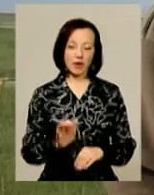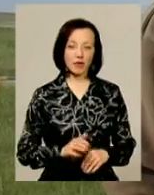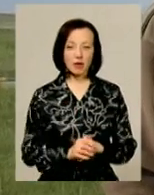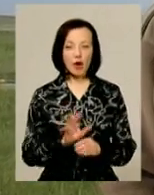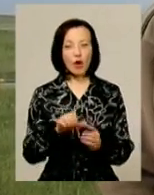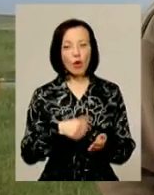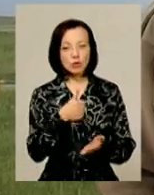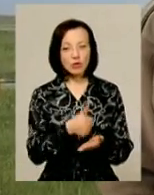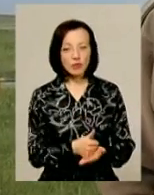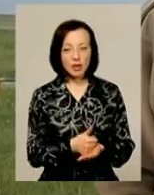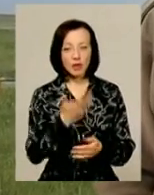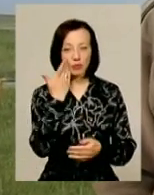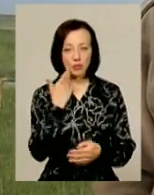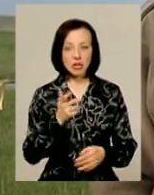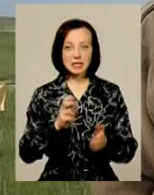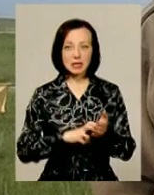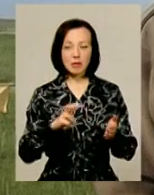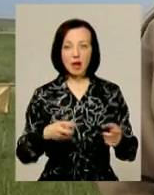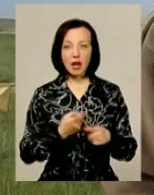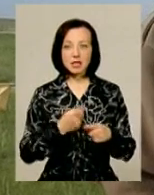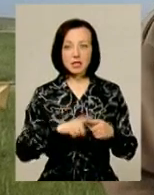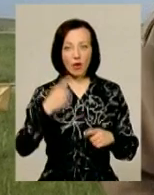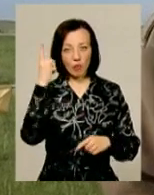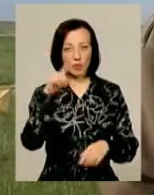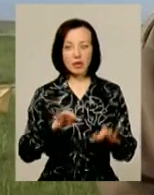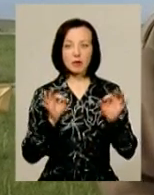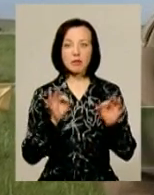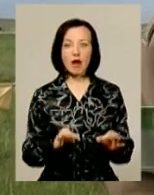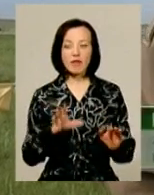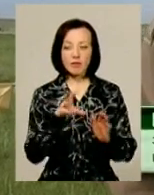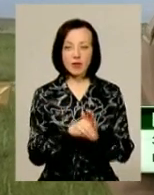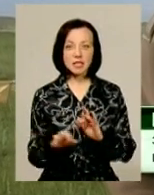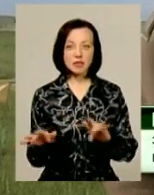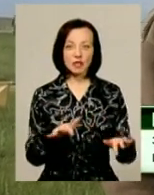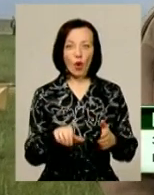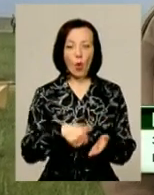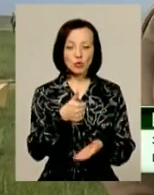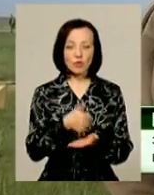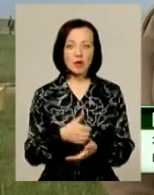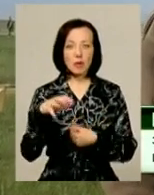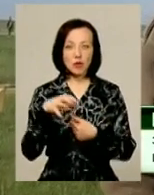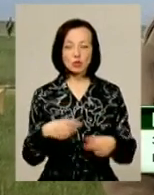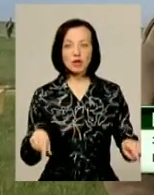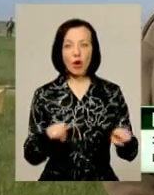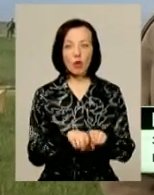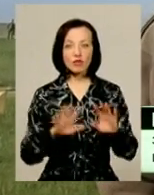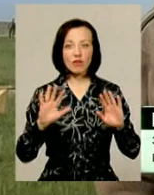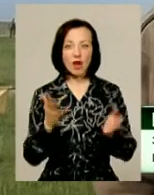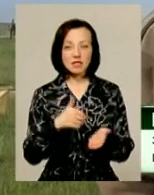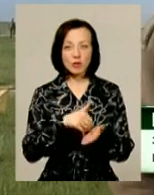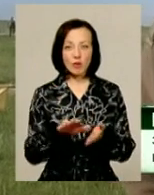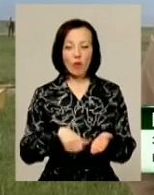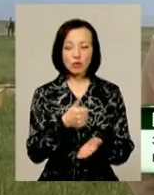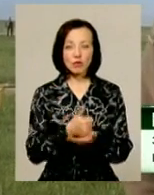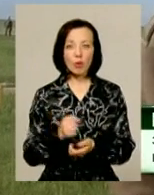Основне під час стрибка – це вміти правильно ввести в дію основний парашут. Також в разі відмови